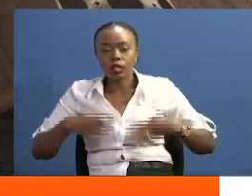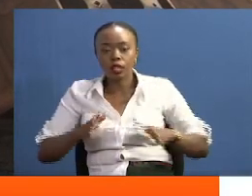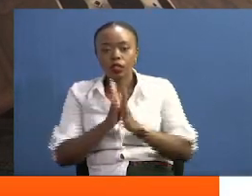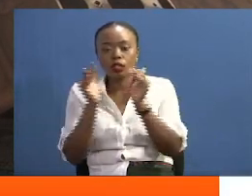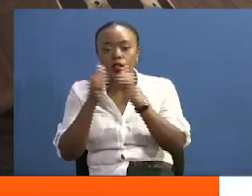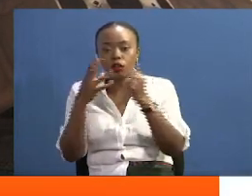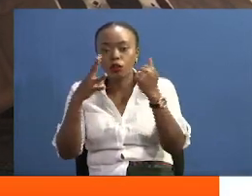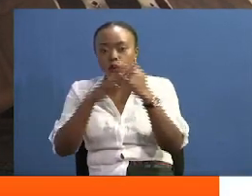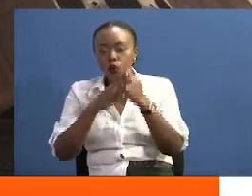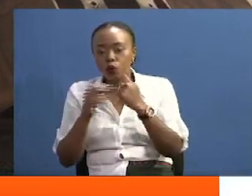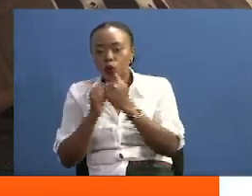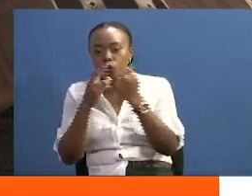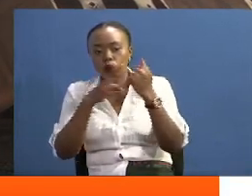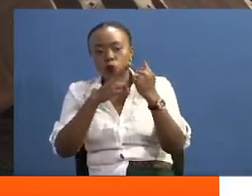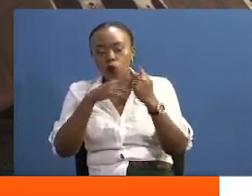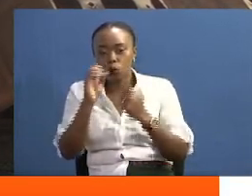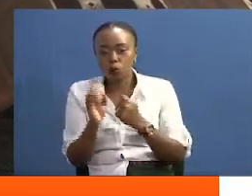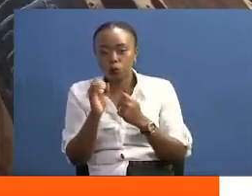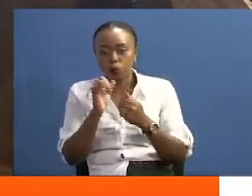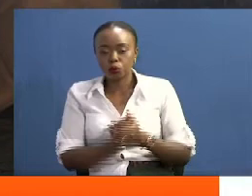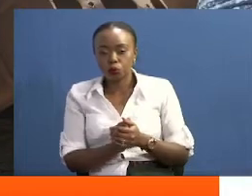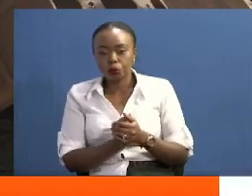watu 4,200.